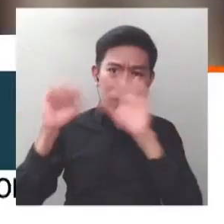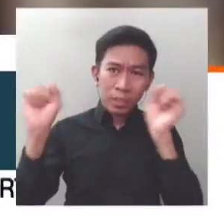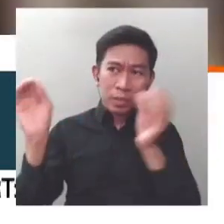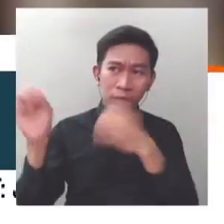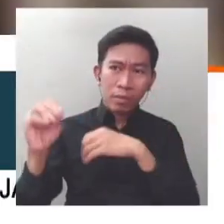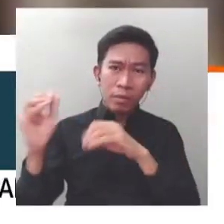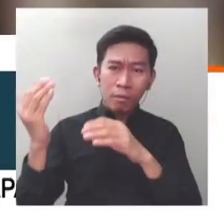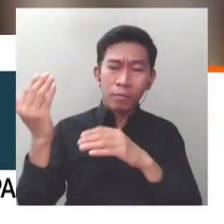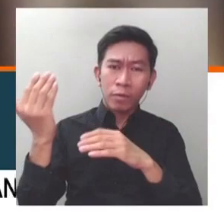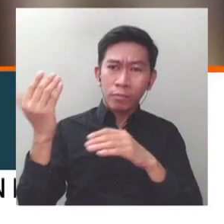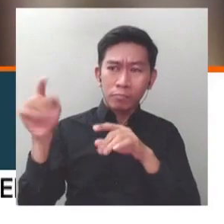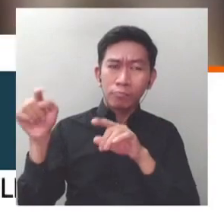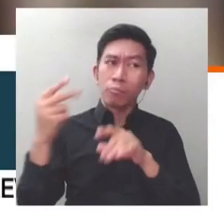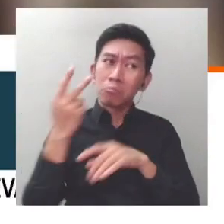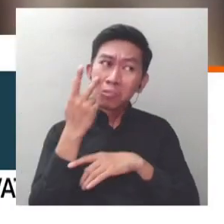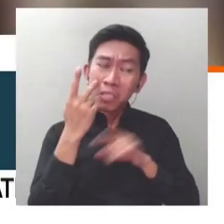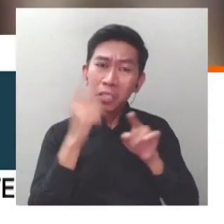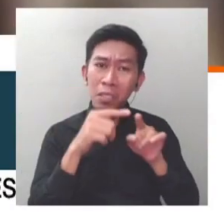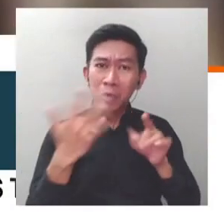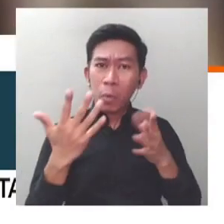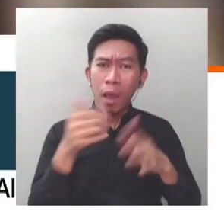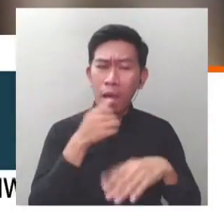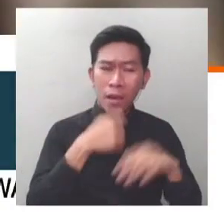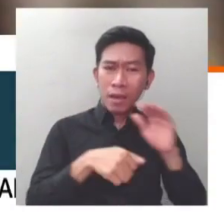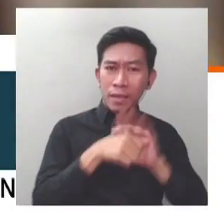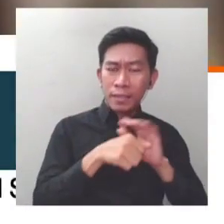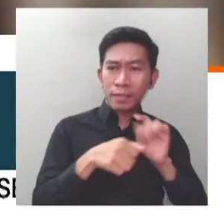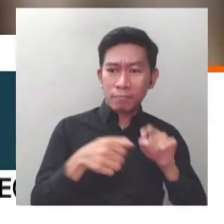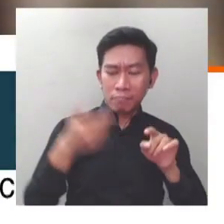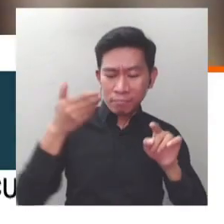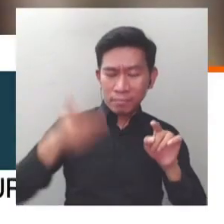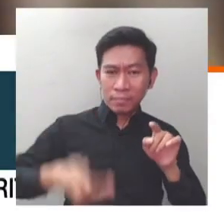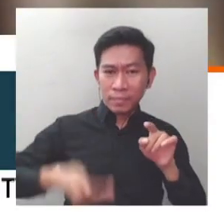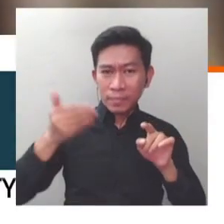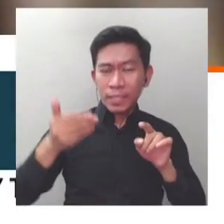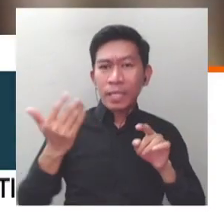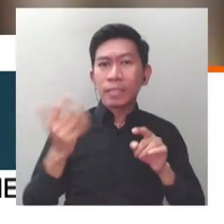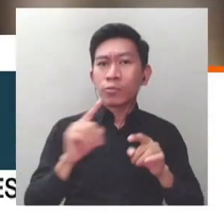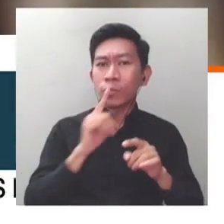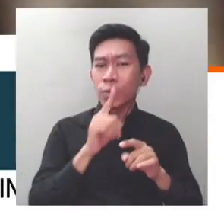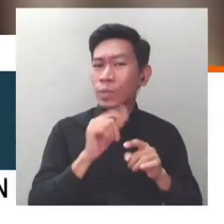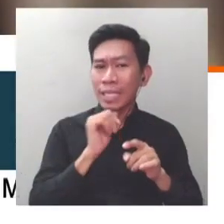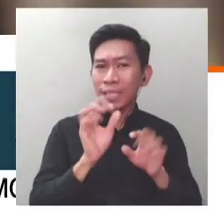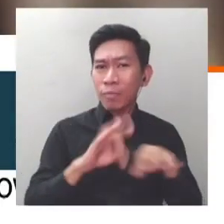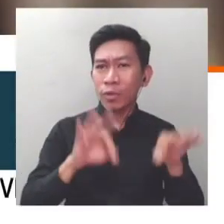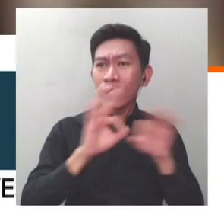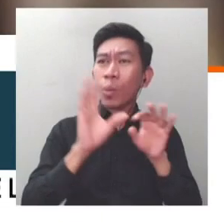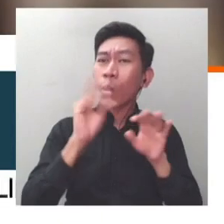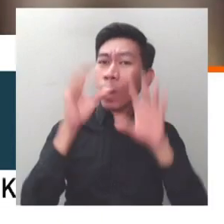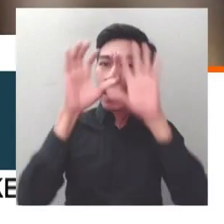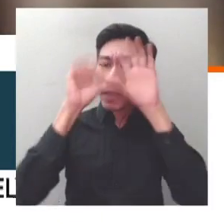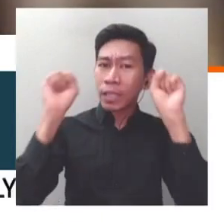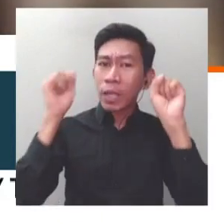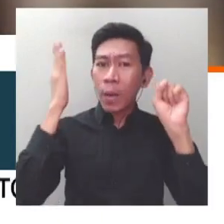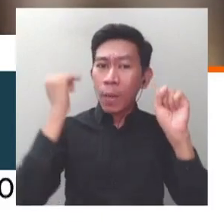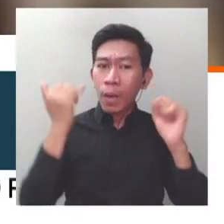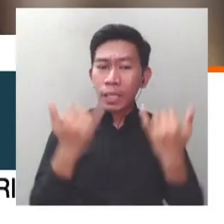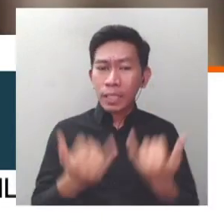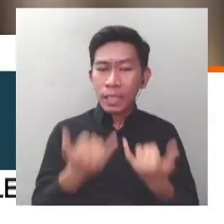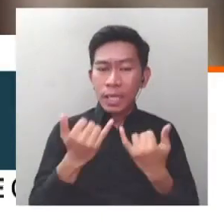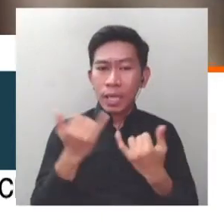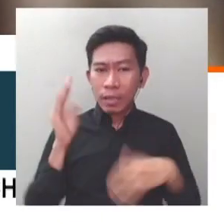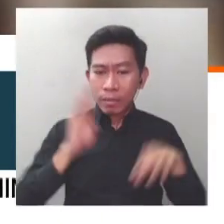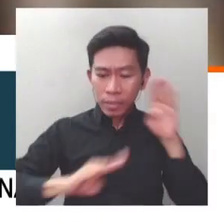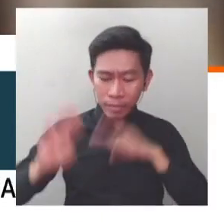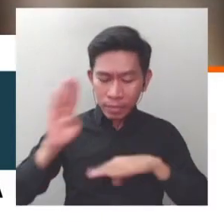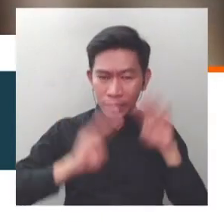issues. Hindi na nga nagmamatter actually kung sino ba yung nasa Malacanang. Dahil yung problema ng lipunan, yung problema kinakaharap natin, pareho,